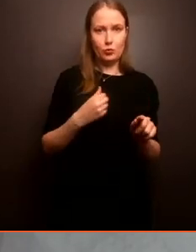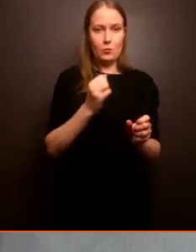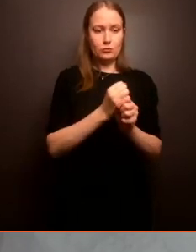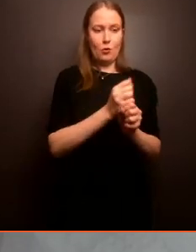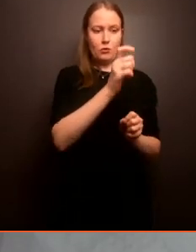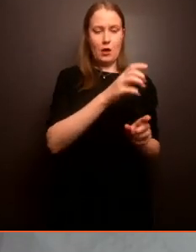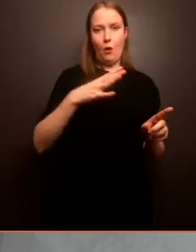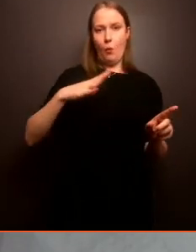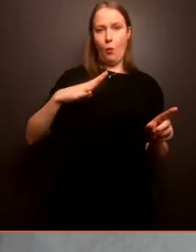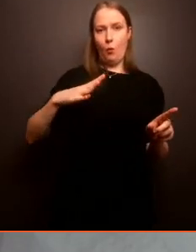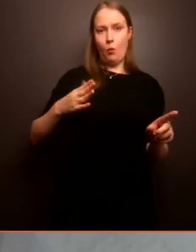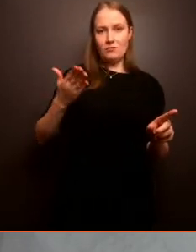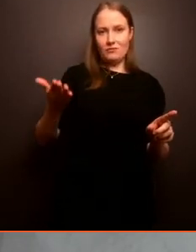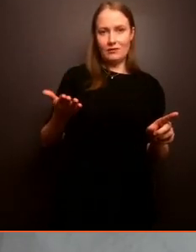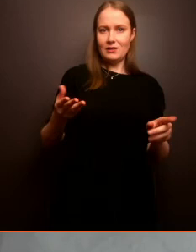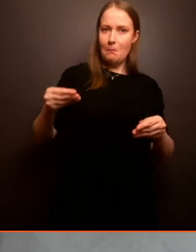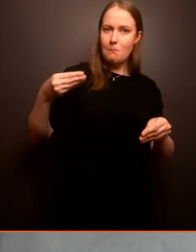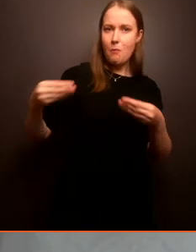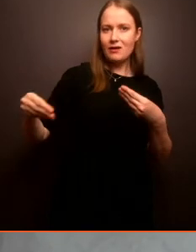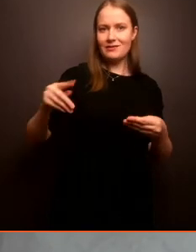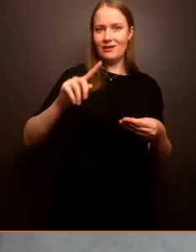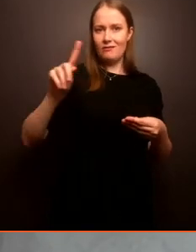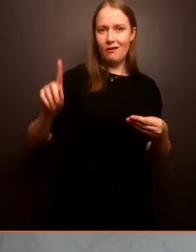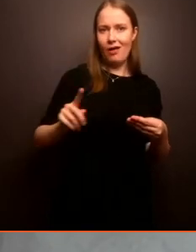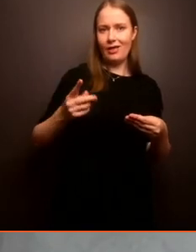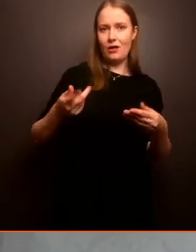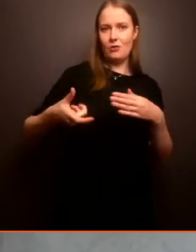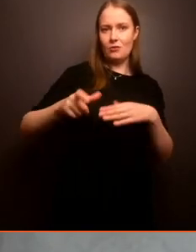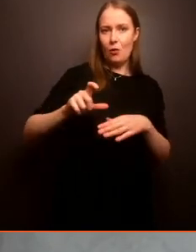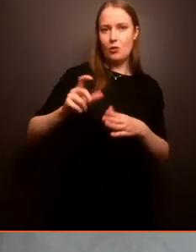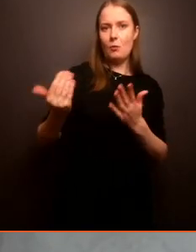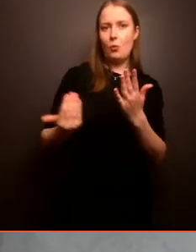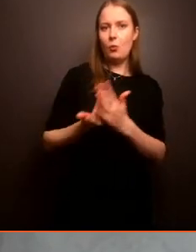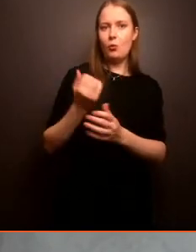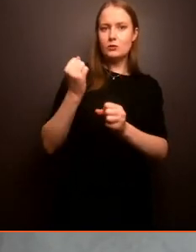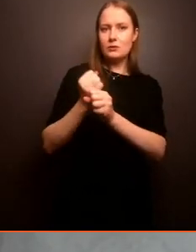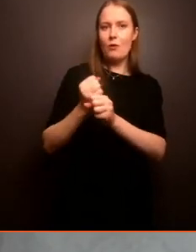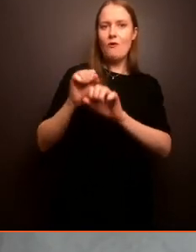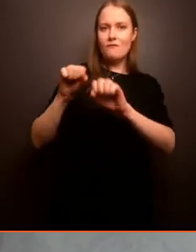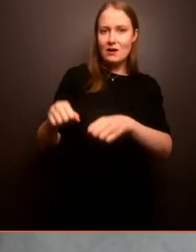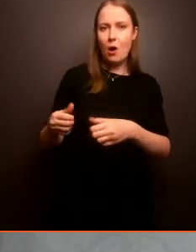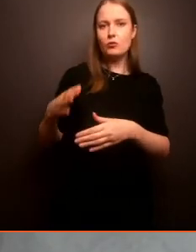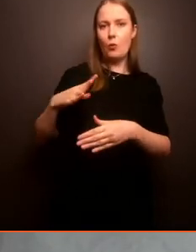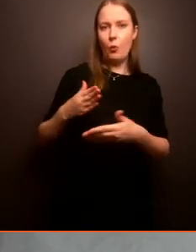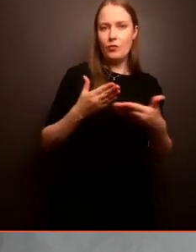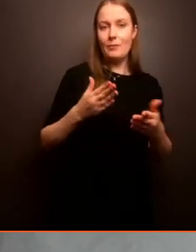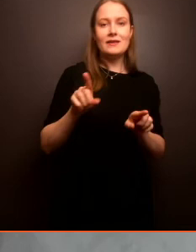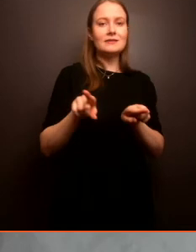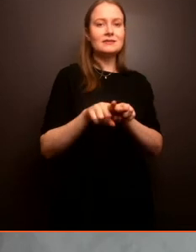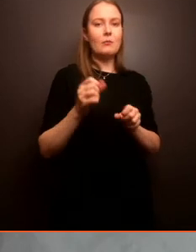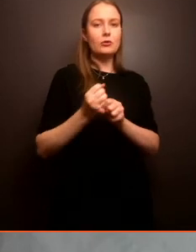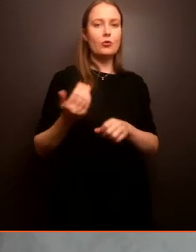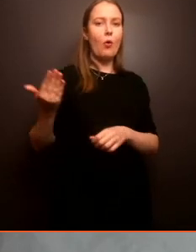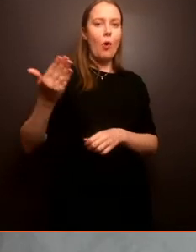ootame tööandjalt paindlikust rohkem, selliseid uusi töövõimalusi, siis tegelikult ka tööandjal on